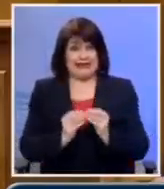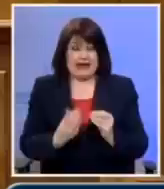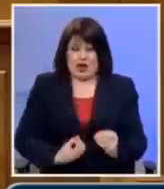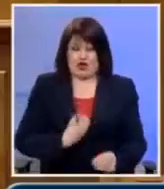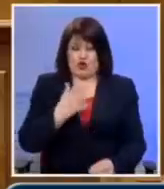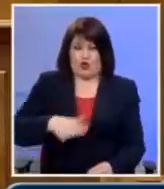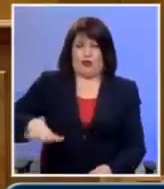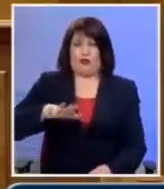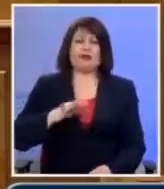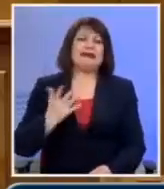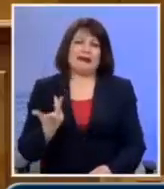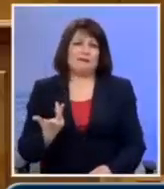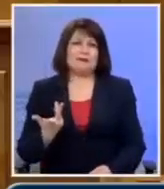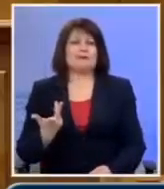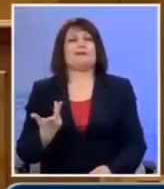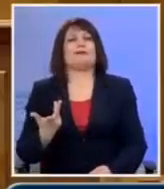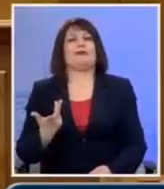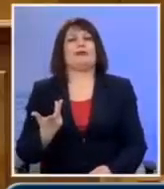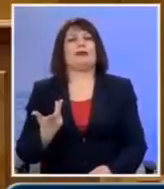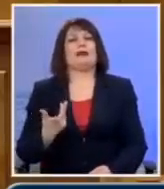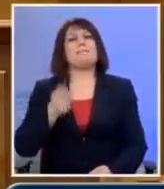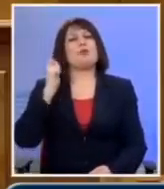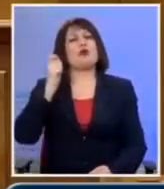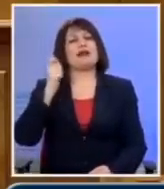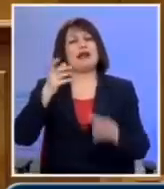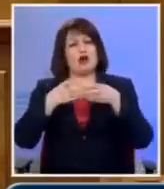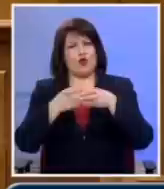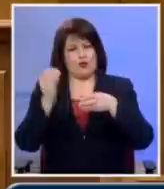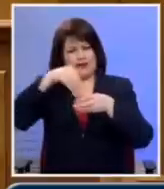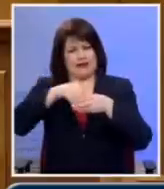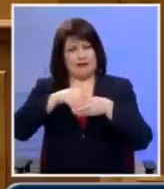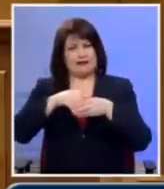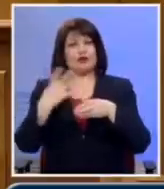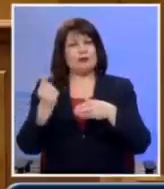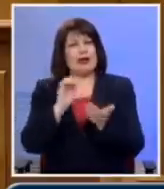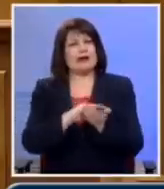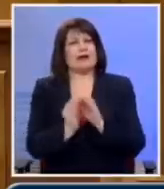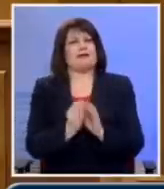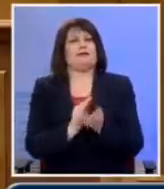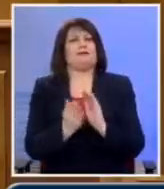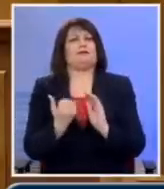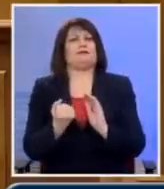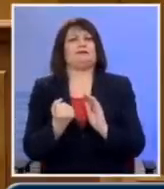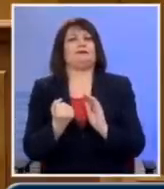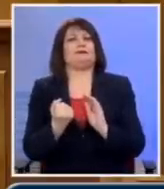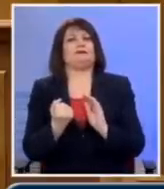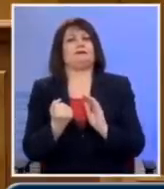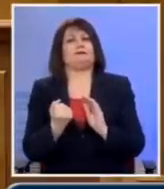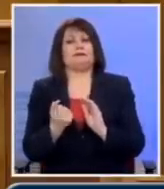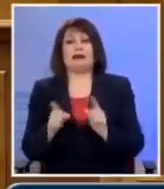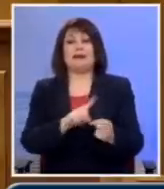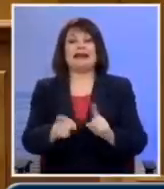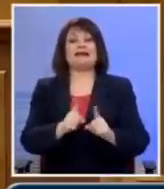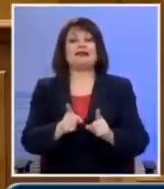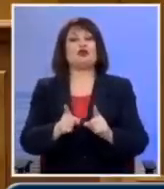αίσθηση είναι ότι και ανάμεσα στις πολιτικές δυνάμεις υπάρχει συμπαιγνία, ώστε πολλές φορές η μία ανακαλύπτει την